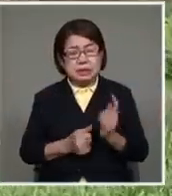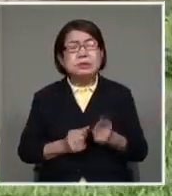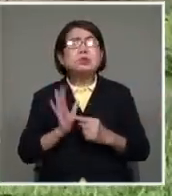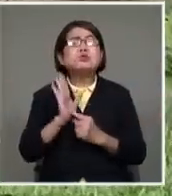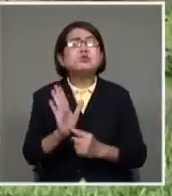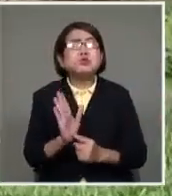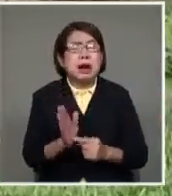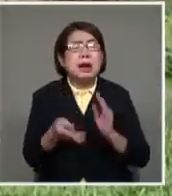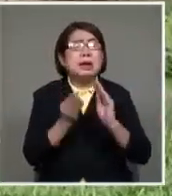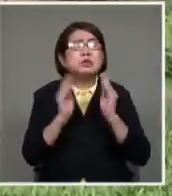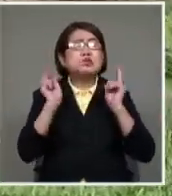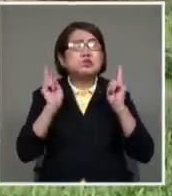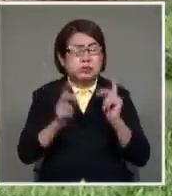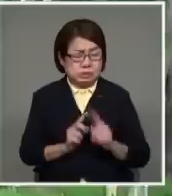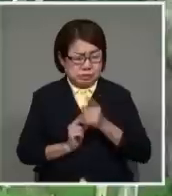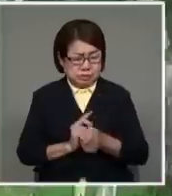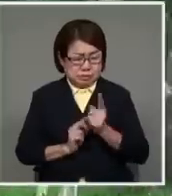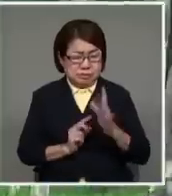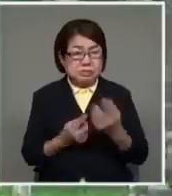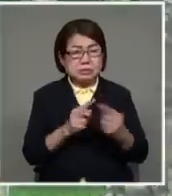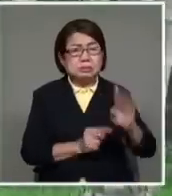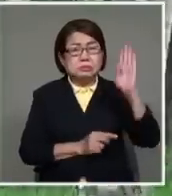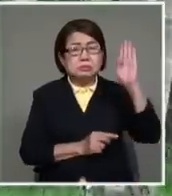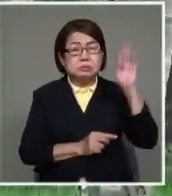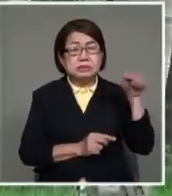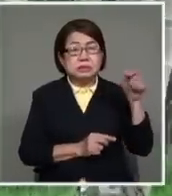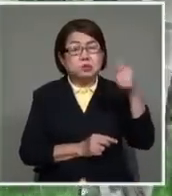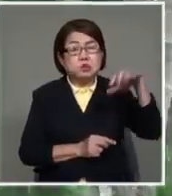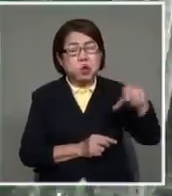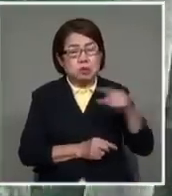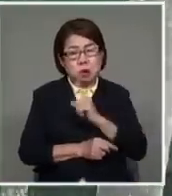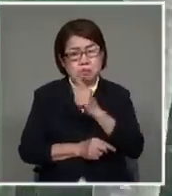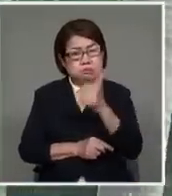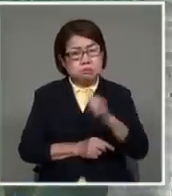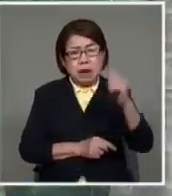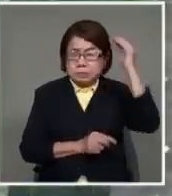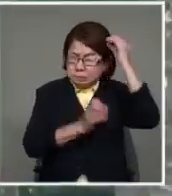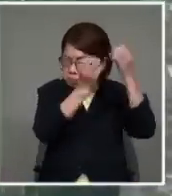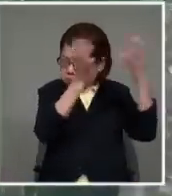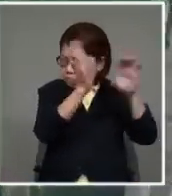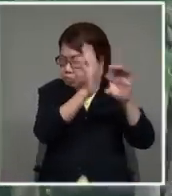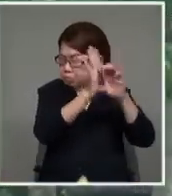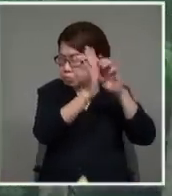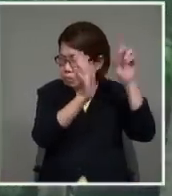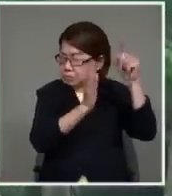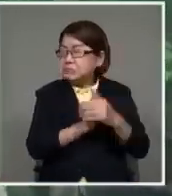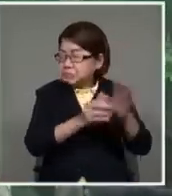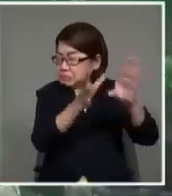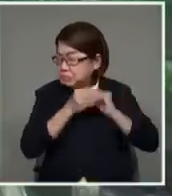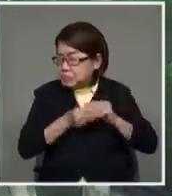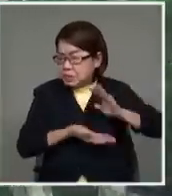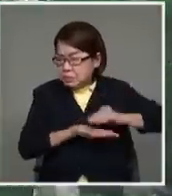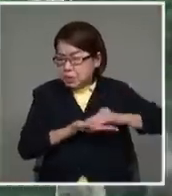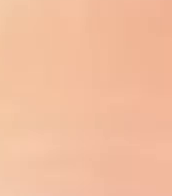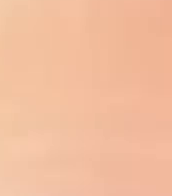สัตว์ตัวกระตูนนะครับแต่ว่าพีต้าก็ออกมาเคลื่อนไหวบอกว่าทำแบบนี้ไม่ได้นะมันเป็นการทำให้เห็นจินตนาการหรือว่าการทารุณกรรมการปลูกจิตสำนึกที่ไม่ดีนั่นเ